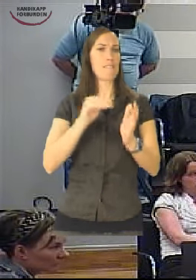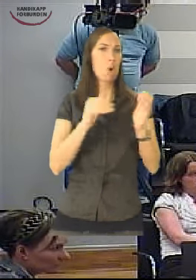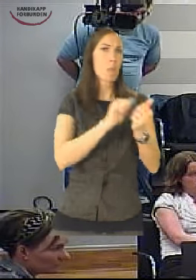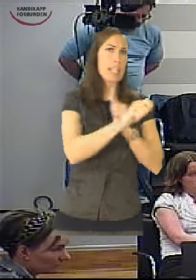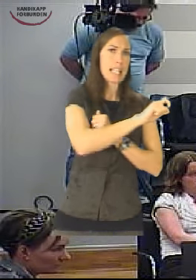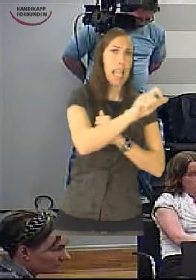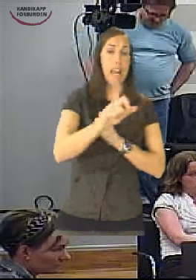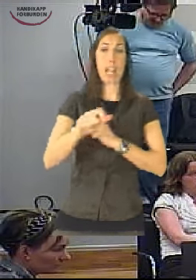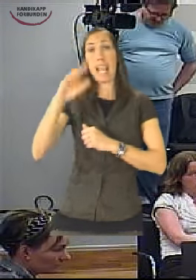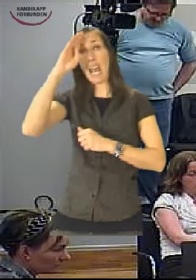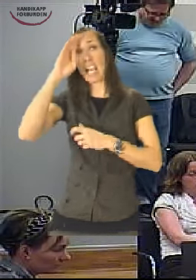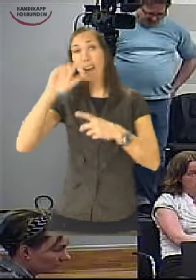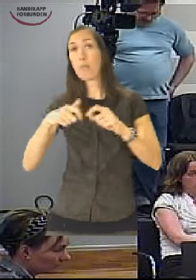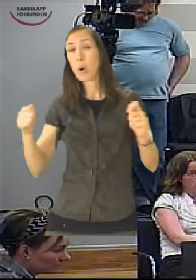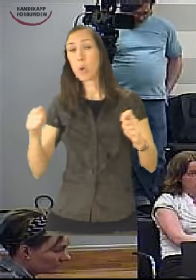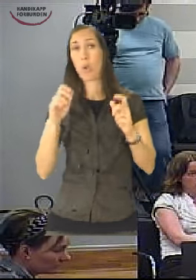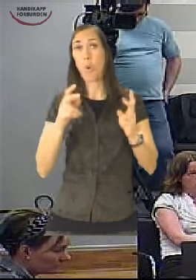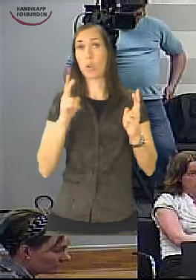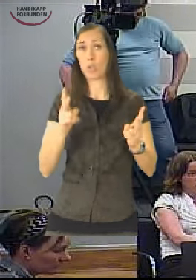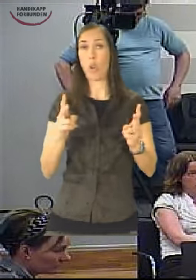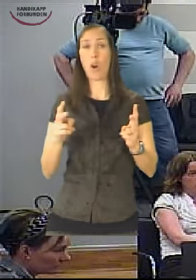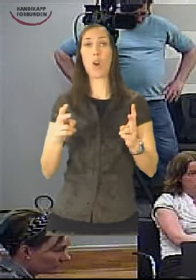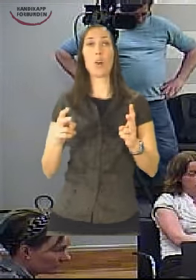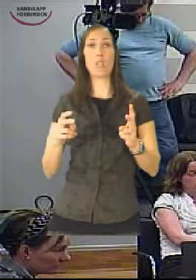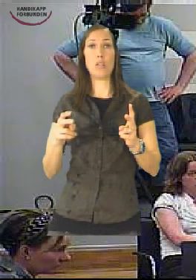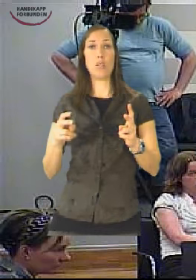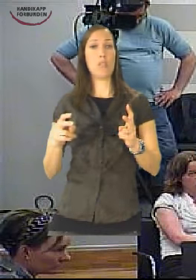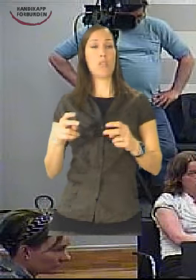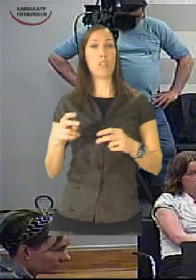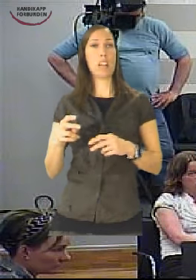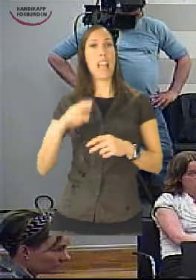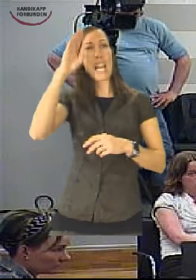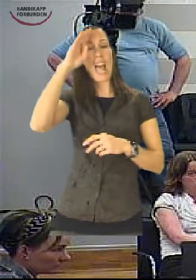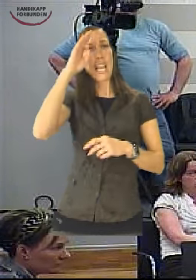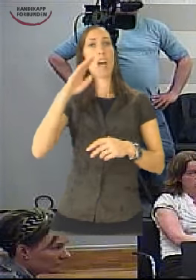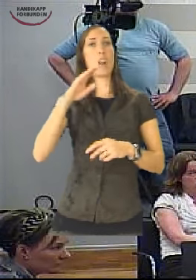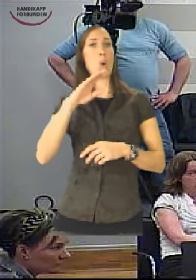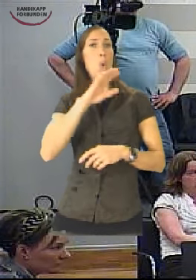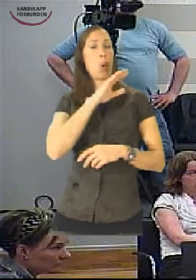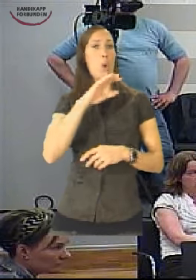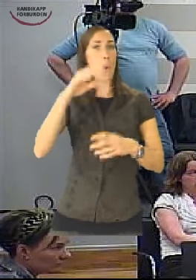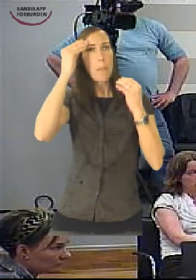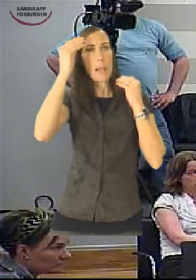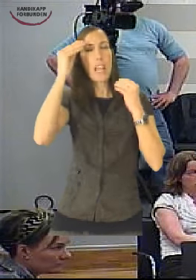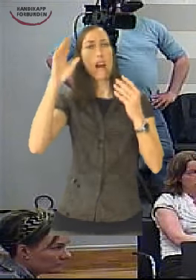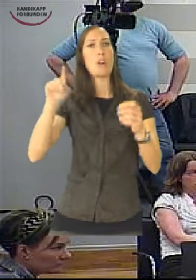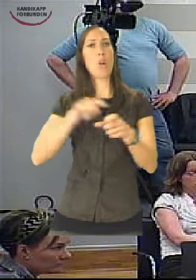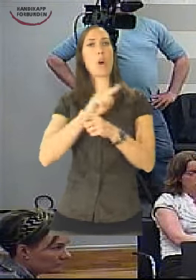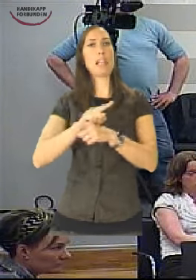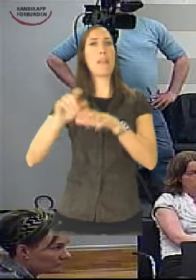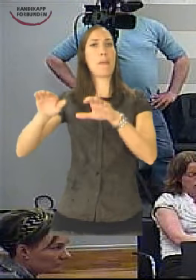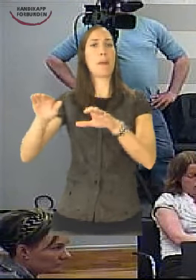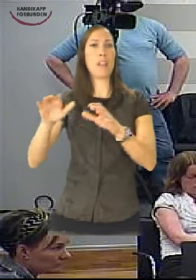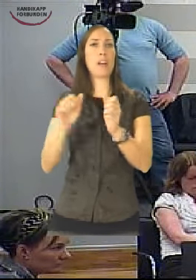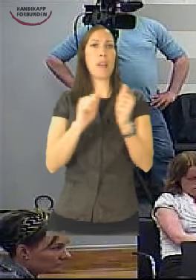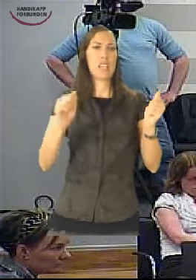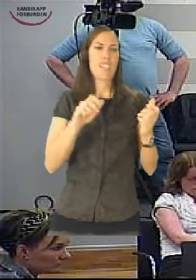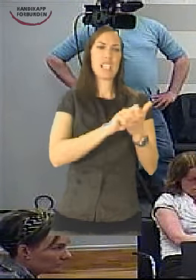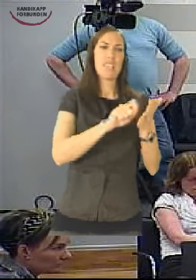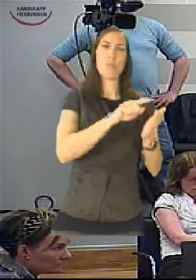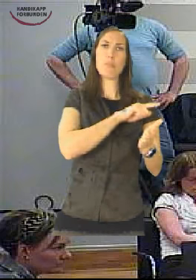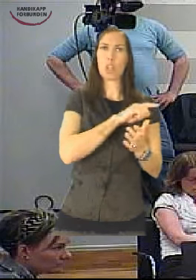så har ju ni också och politiker hållit nere läkarutbildningen under en längre tid. Där det skrivits ganska mycket om det. Jag tycker att